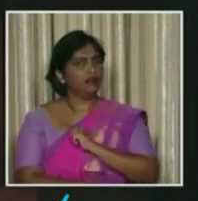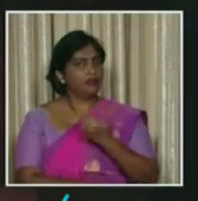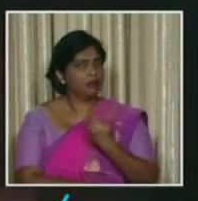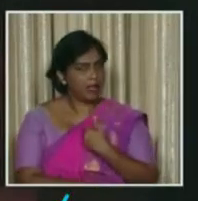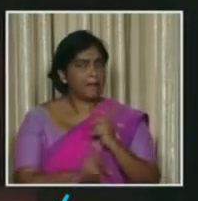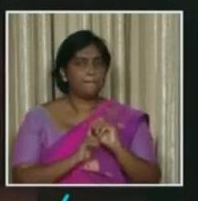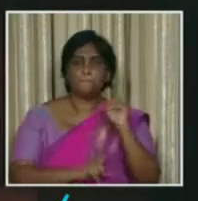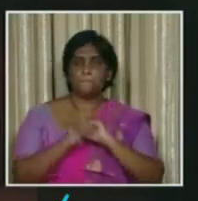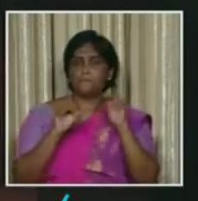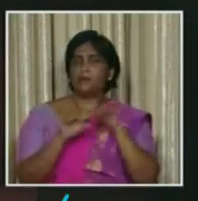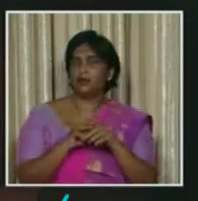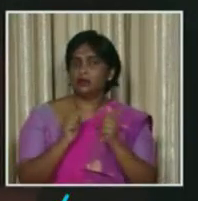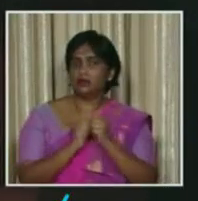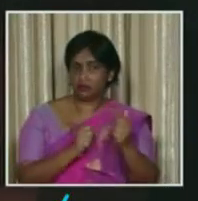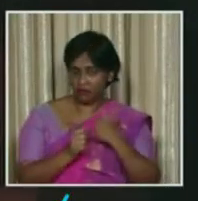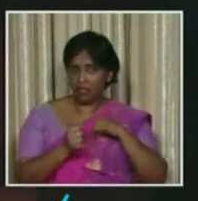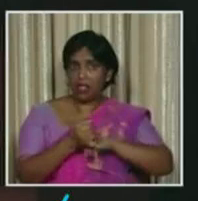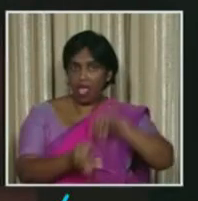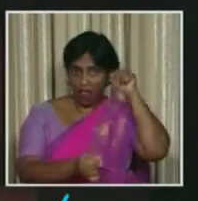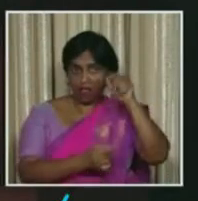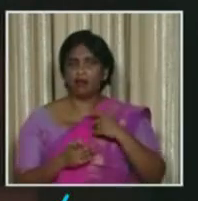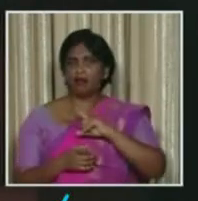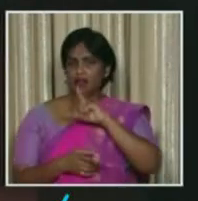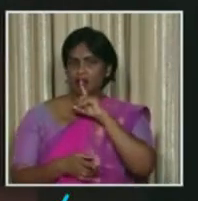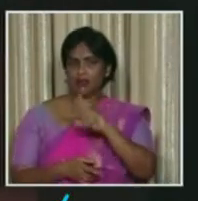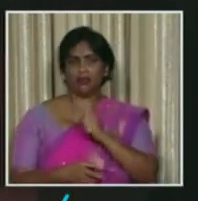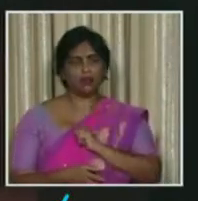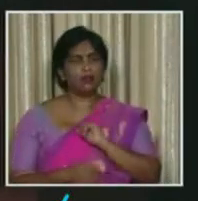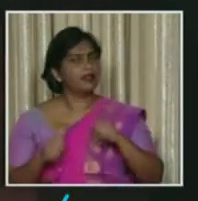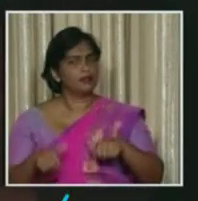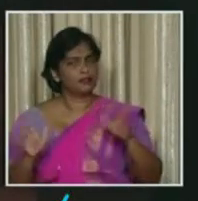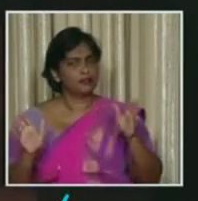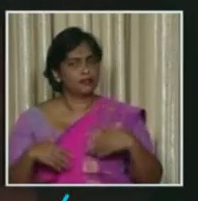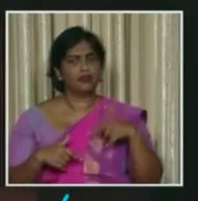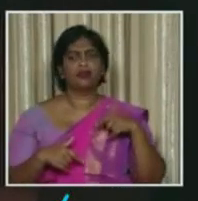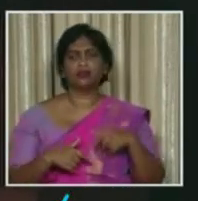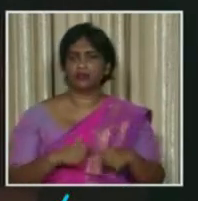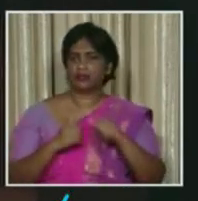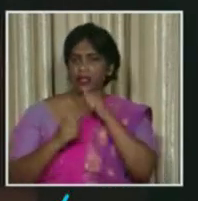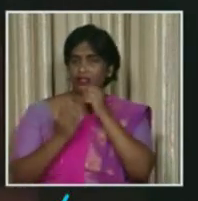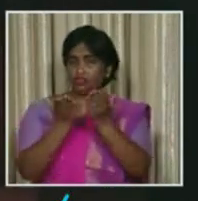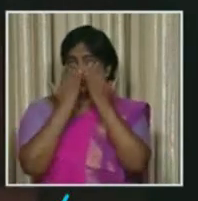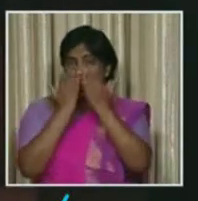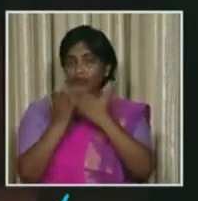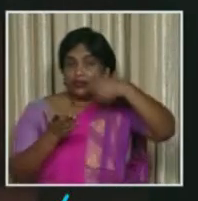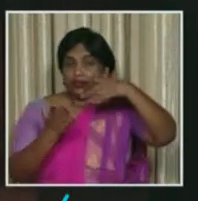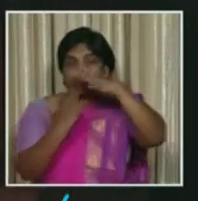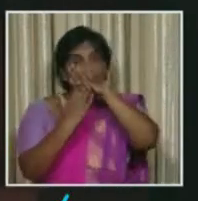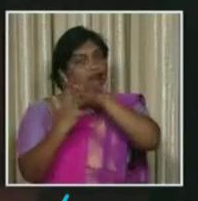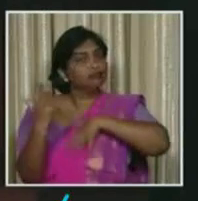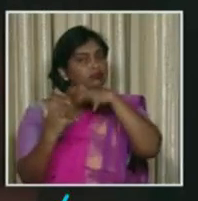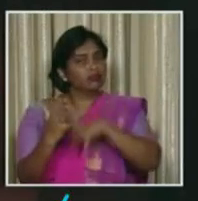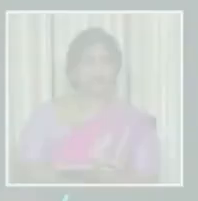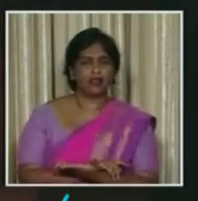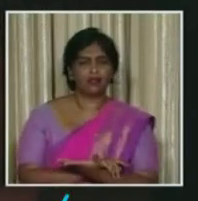මේ පාර්ලිමේන්තුවේ කටයුතු කරන්න ඕන මහලේකම්වරයාගේ අධීක්ෂණය යටතේද? ඇයි තවදුරටත් මේ සාක්ෂි සටහන් සාක්ෂි විමසීම් ඇයි මේ